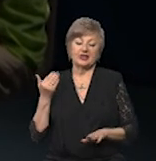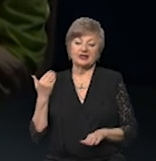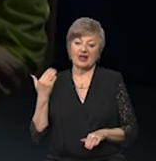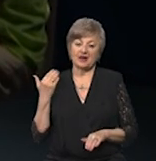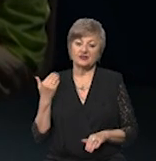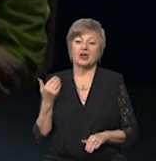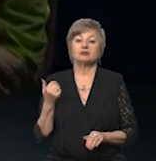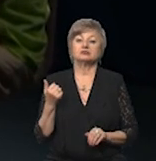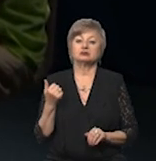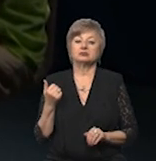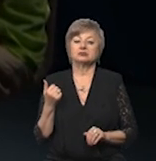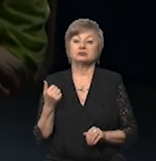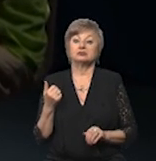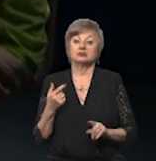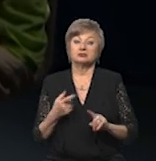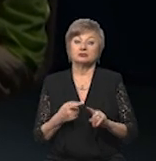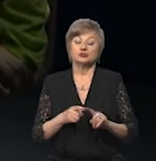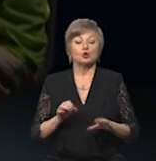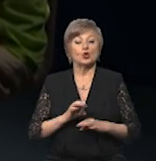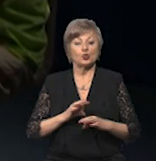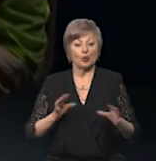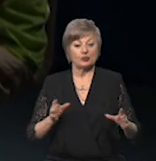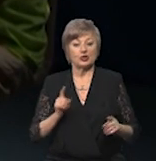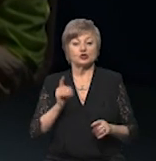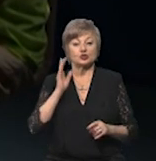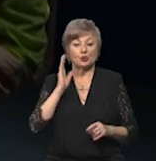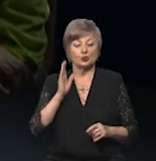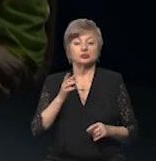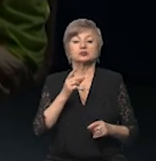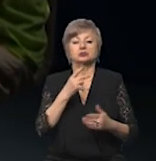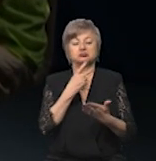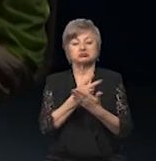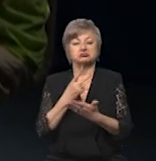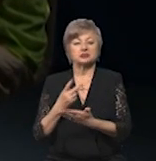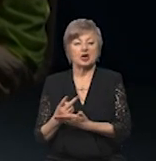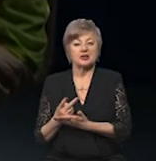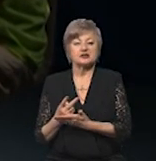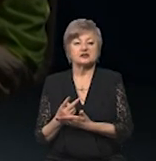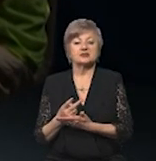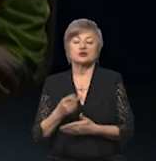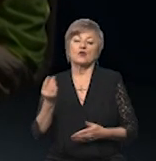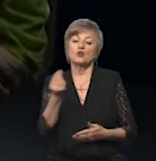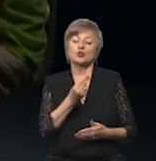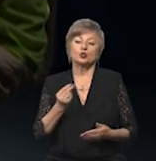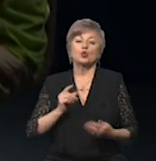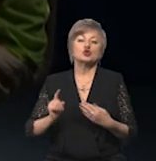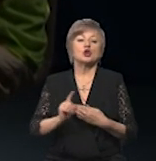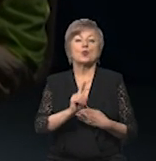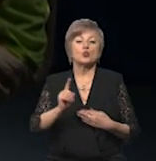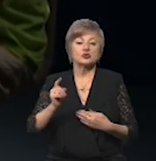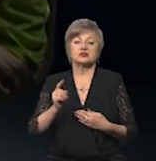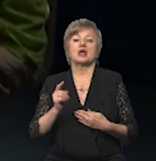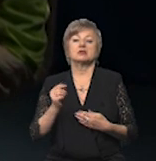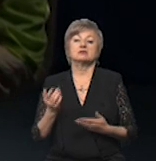до свого ювілею ви відкрили дві експозиції. Це у художньому музеї «Дива природи»